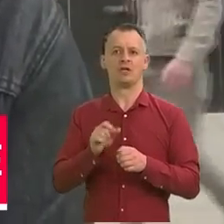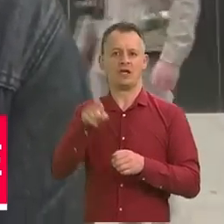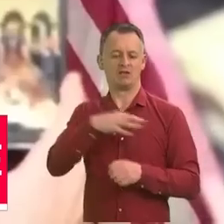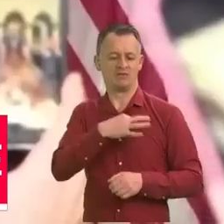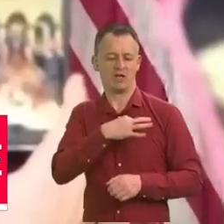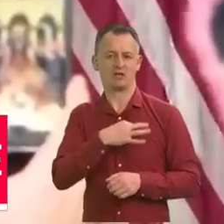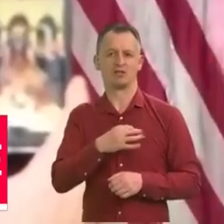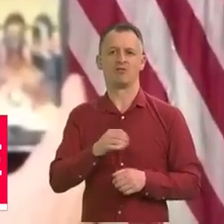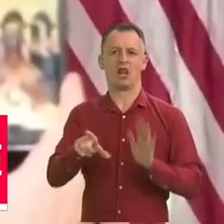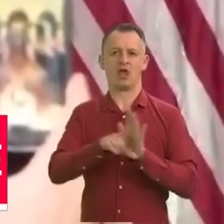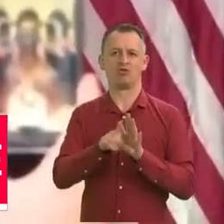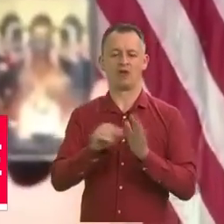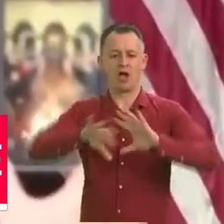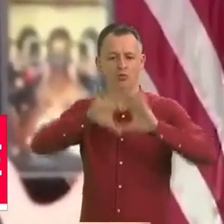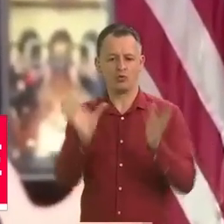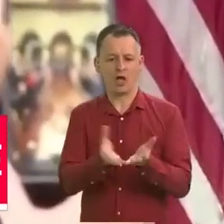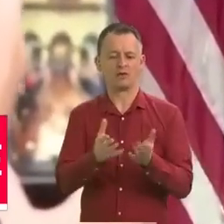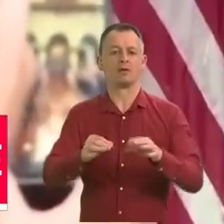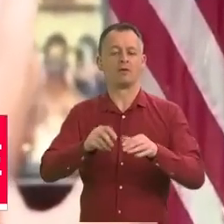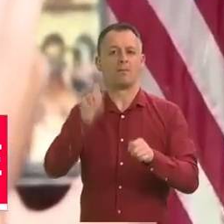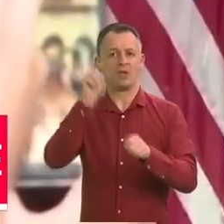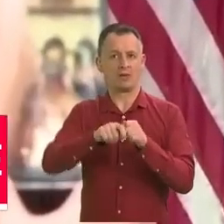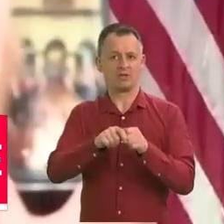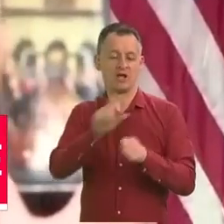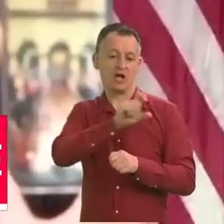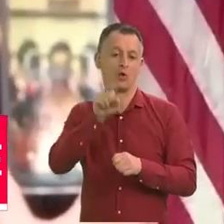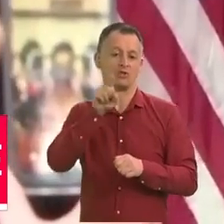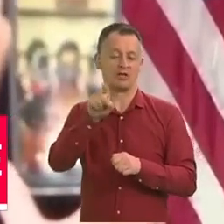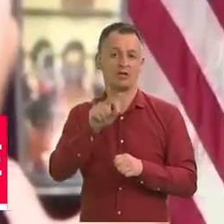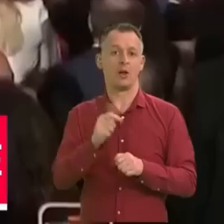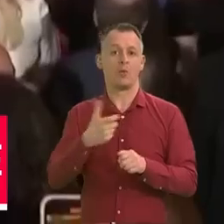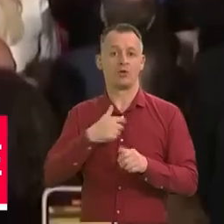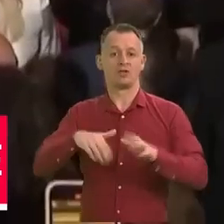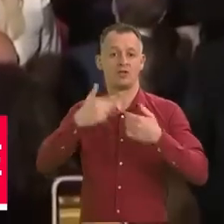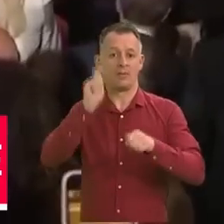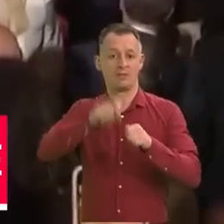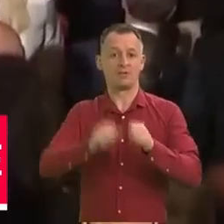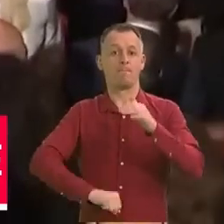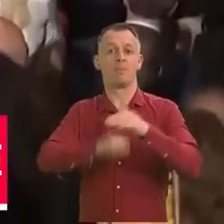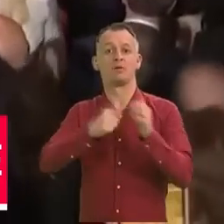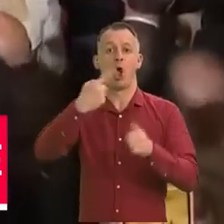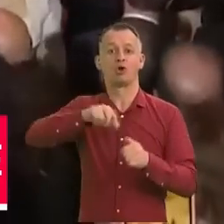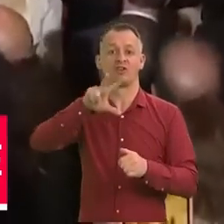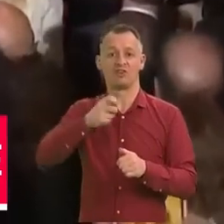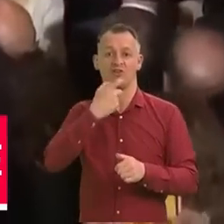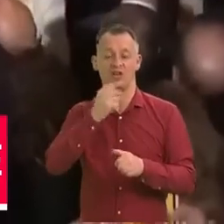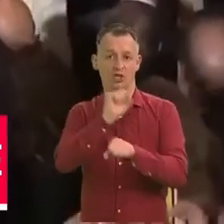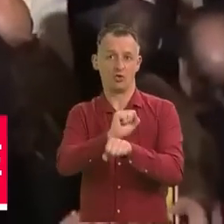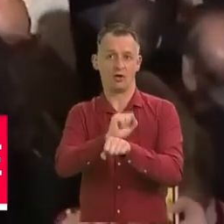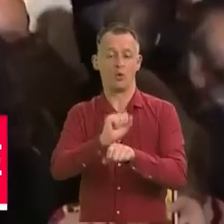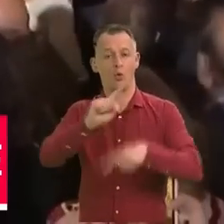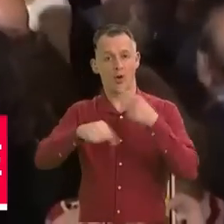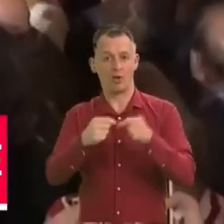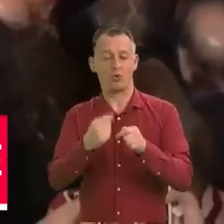law. Adunate, pedepsele pentru faptele de care e acuzat Donald Trump i-ar putea aduce o pedepsă maximă de 130 de ani de închisoare.